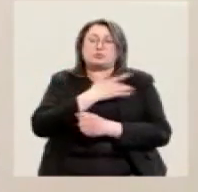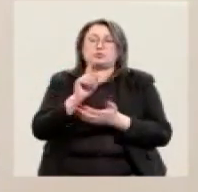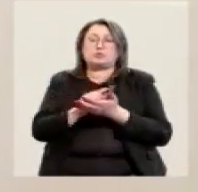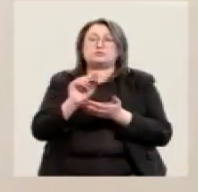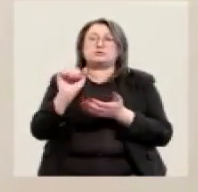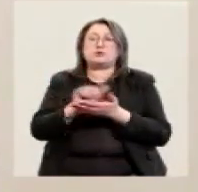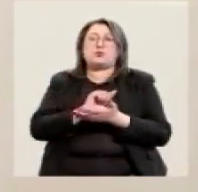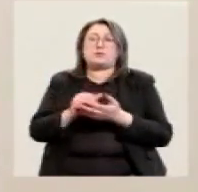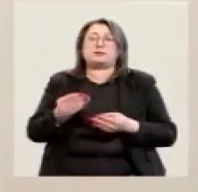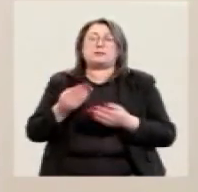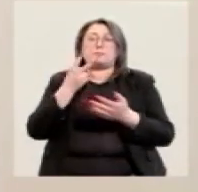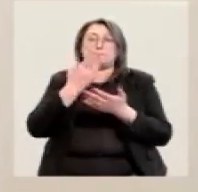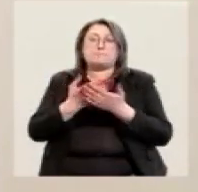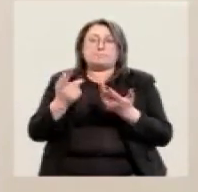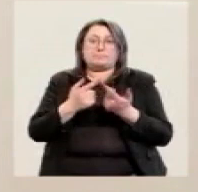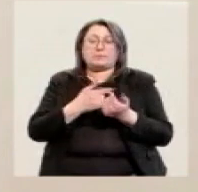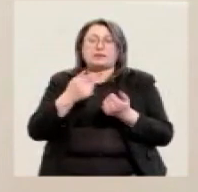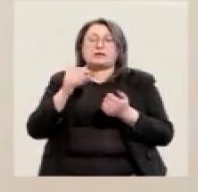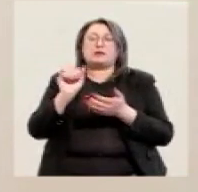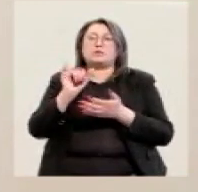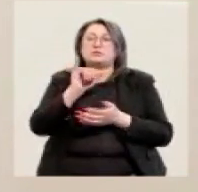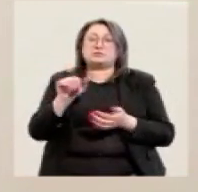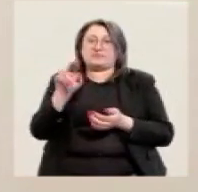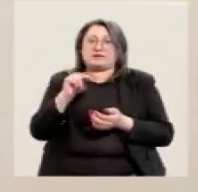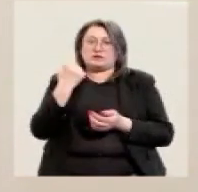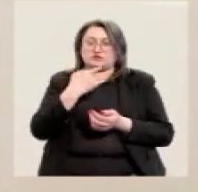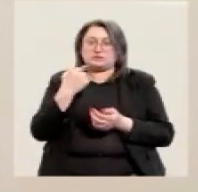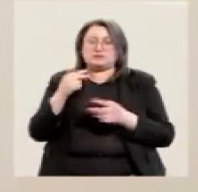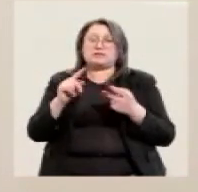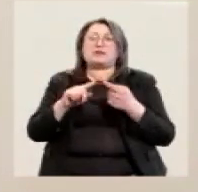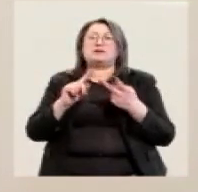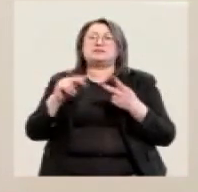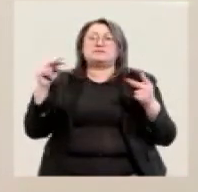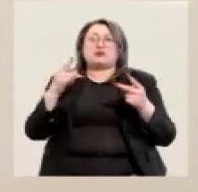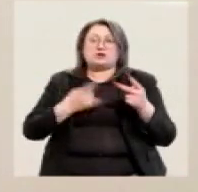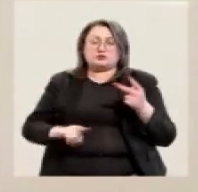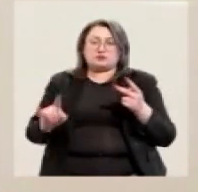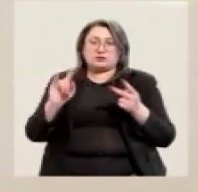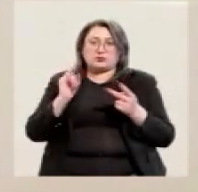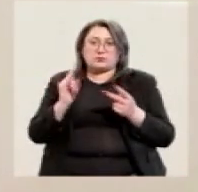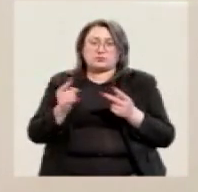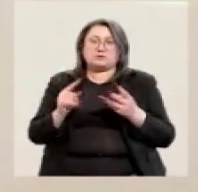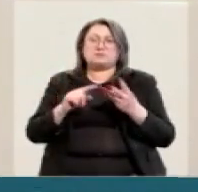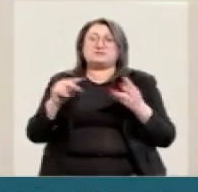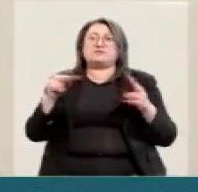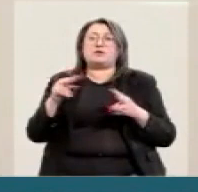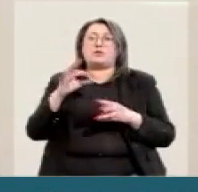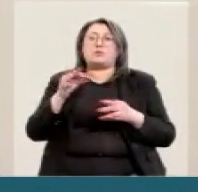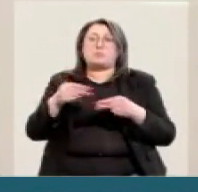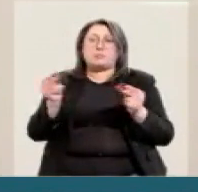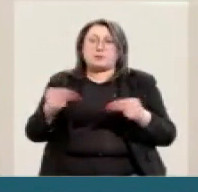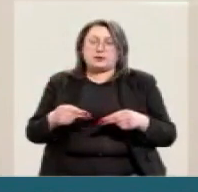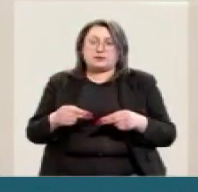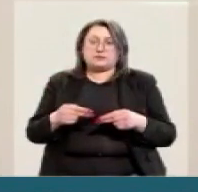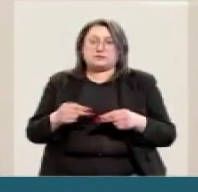мынадай құжаттарды ұсынуы тиіс. Жеке басын куәландыратын құжат, баланың туу туралы куәлігі, неке қию туралы куәлік, балаға қорғаншылық